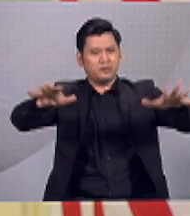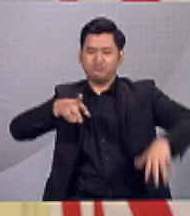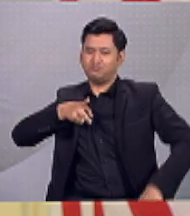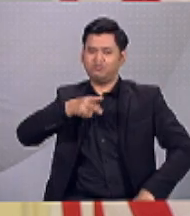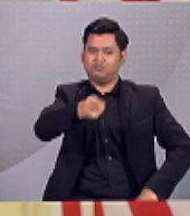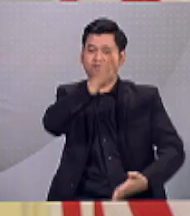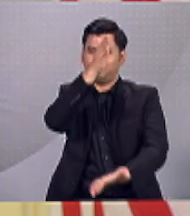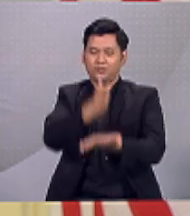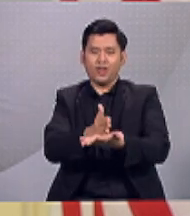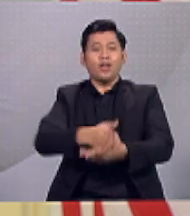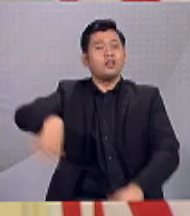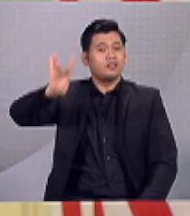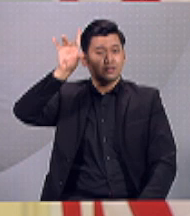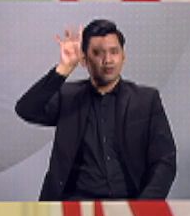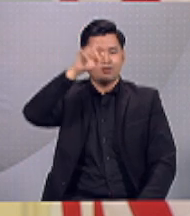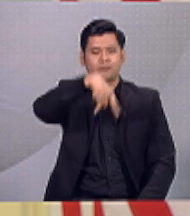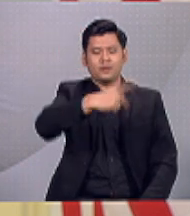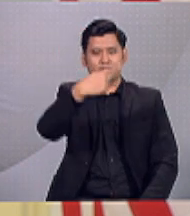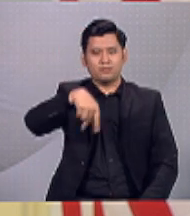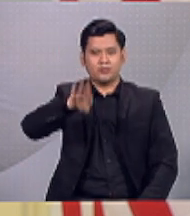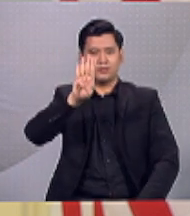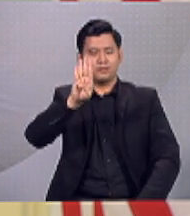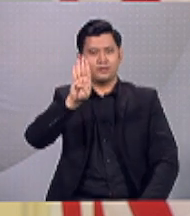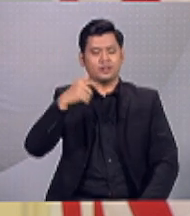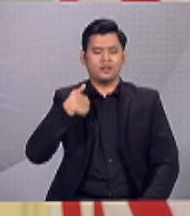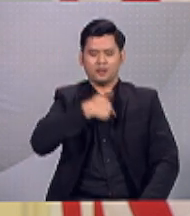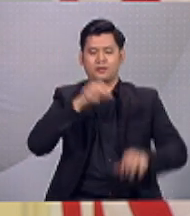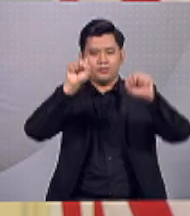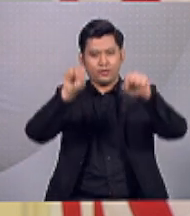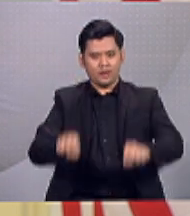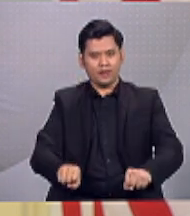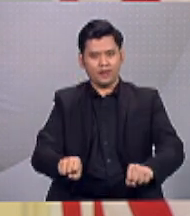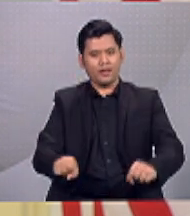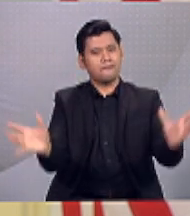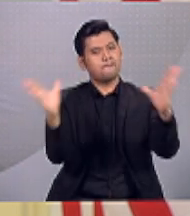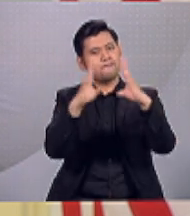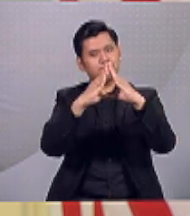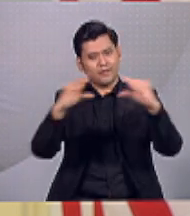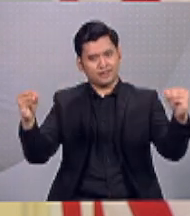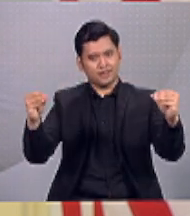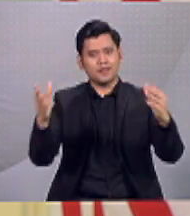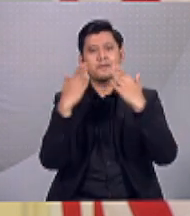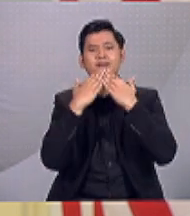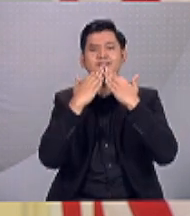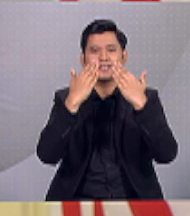insyaAllah PKPB tentu saja akan dapat kita tamatkan. Jadi sekali lagi terima kasih.